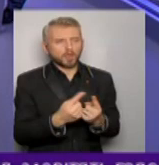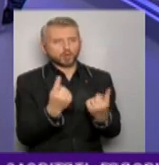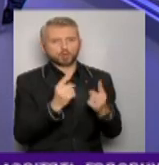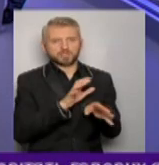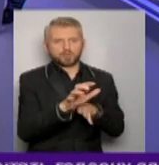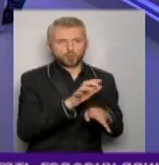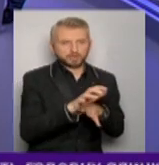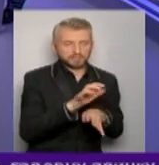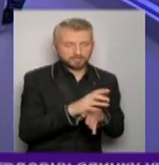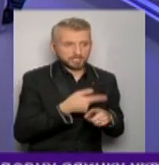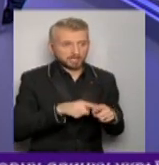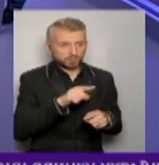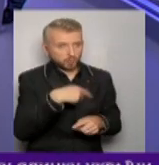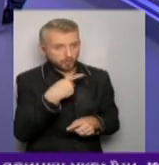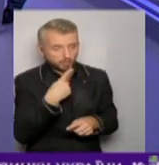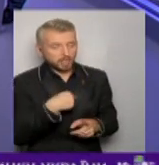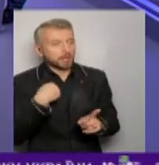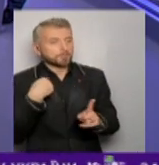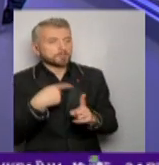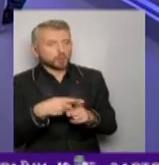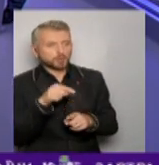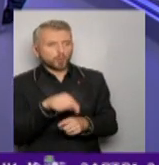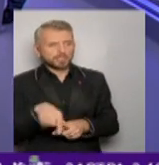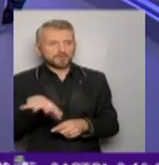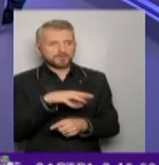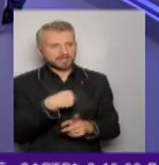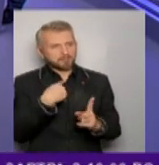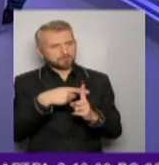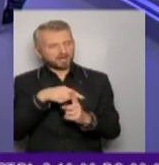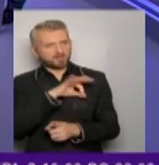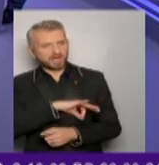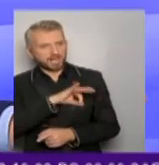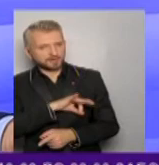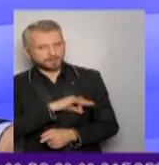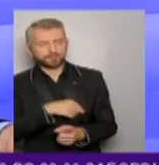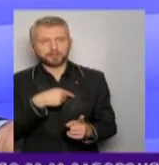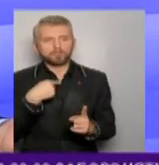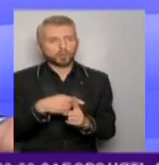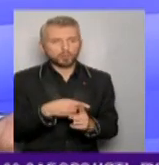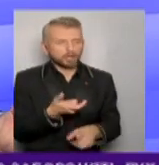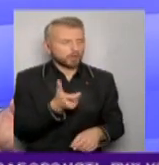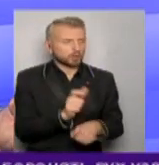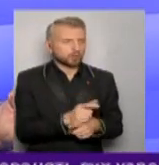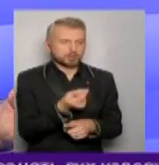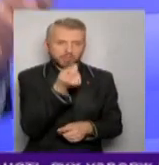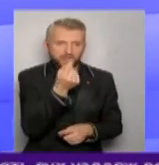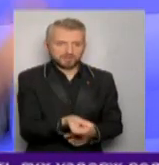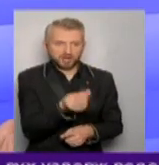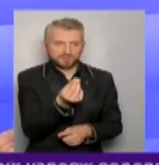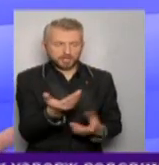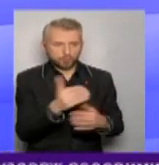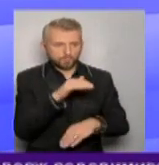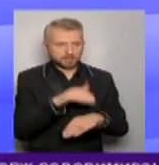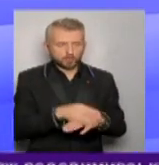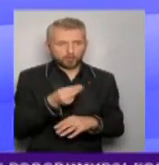виробництво, про ті, про які ви говорили. Плюс оті всі преференції, плюс дуже низька ціна, яку фактично